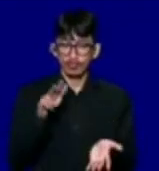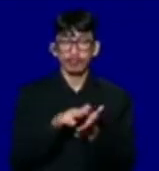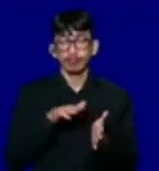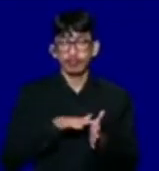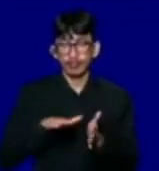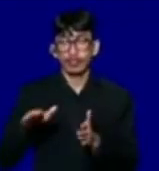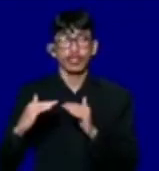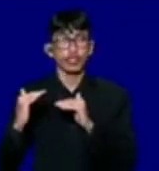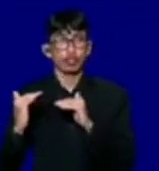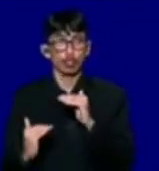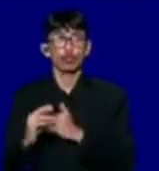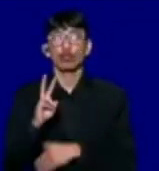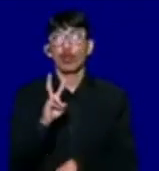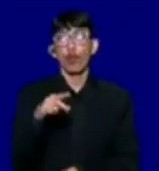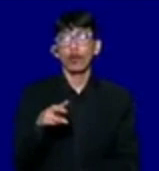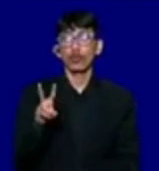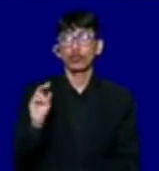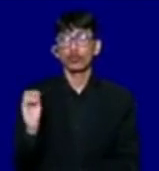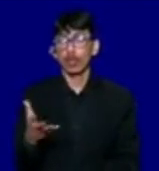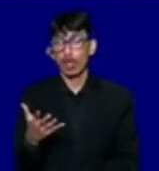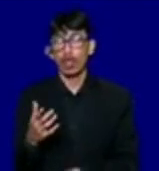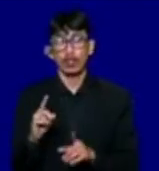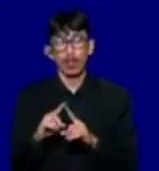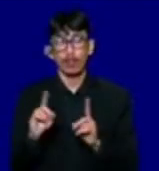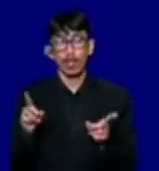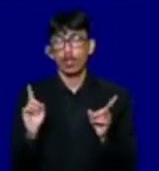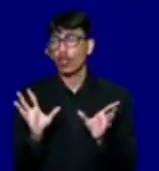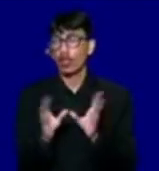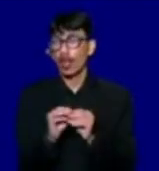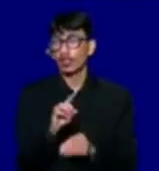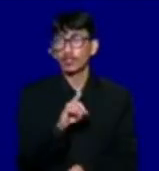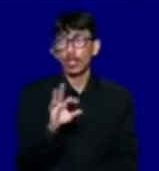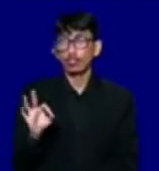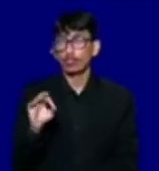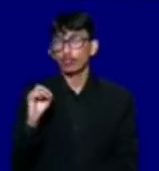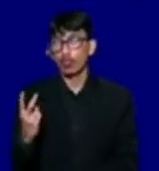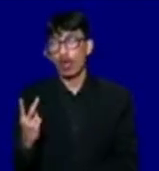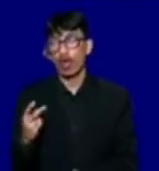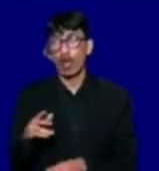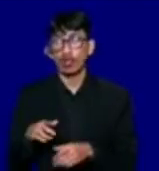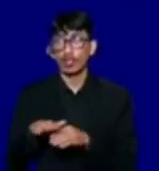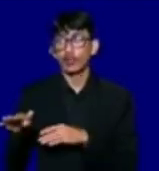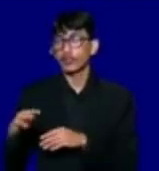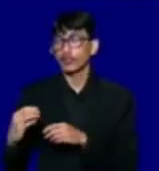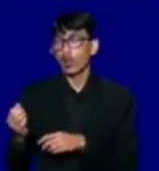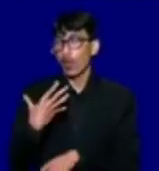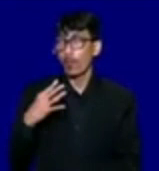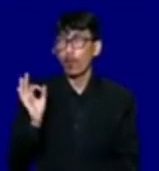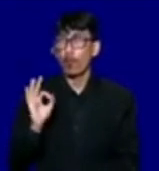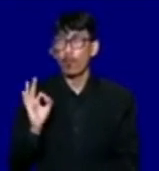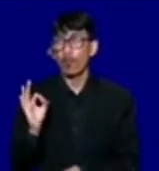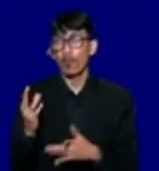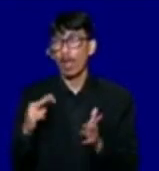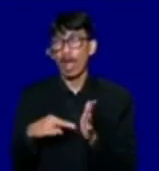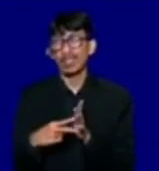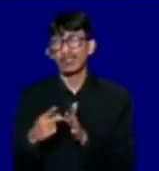juta tapi ada 102 Kementerian lembaga dan pemerintah daerah yang belum mengirimkan surat pertama mutlak kepada kami Dan itu akan